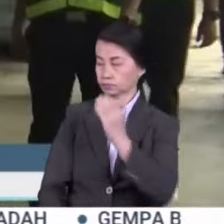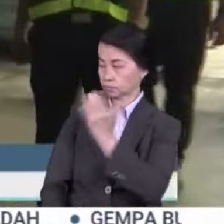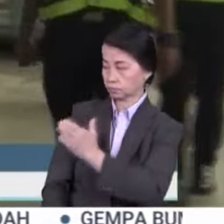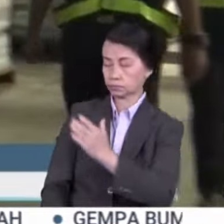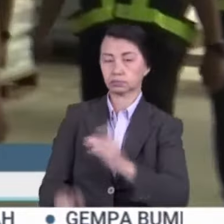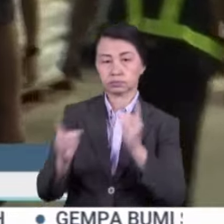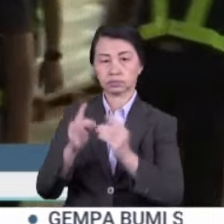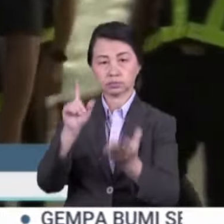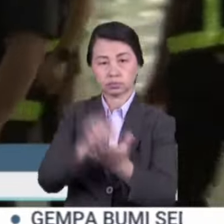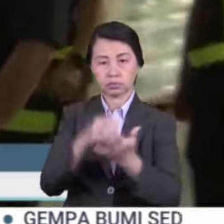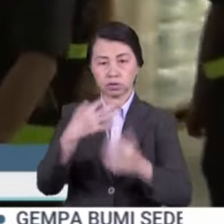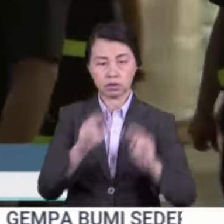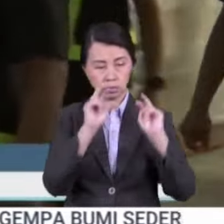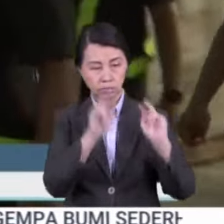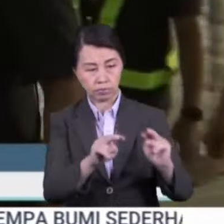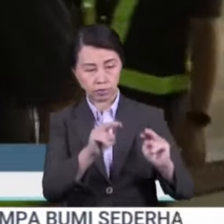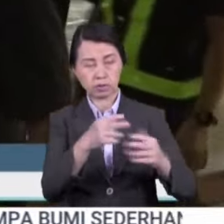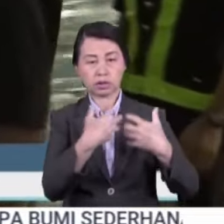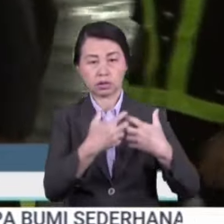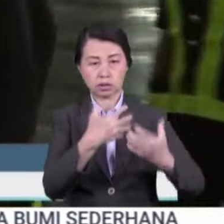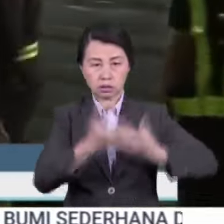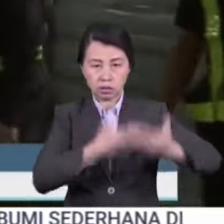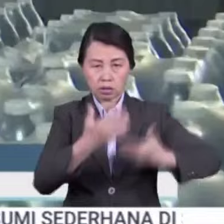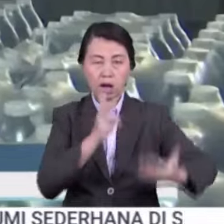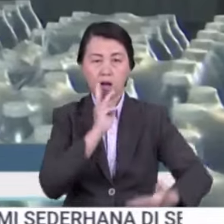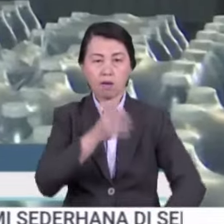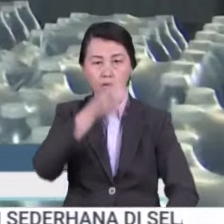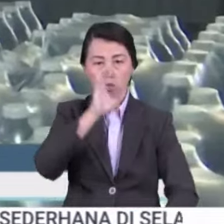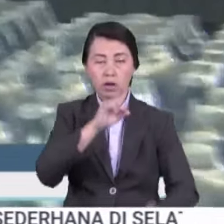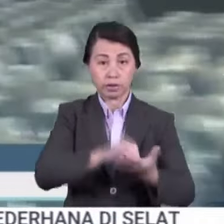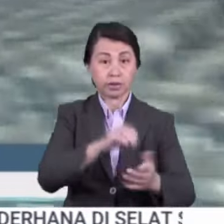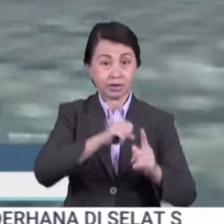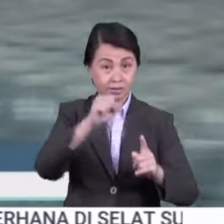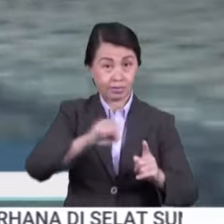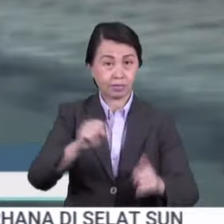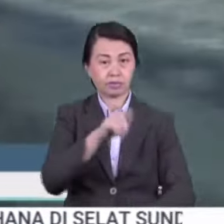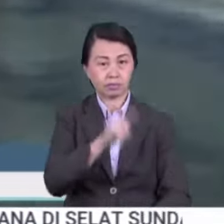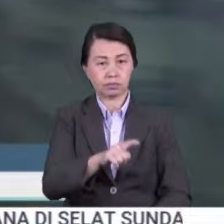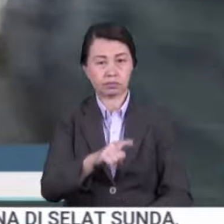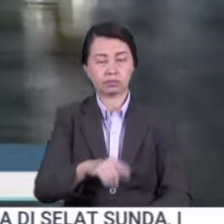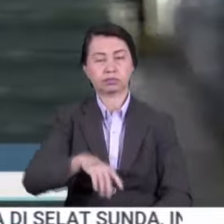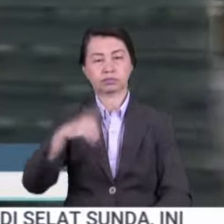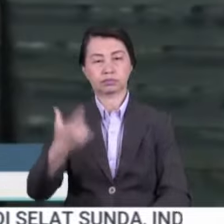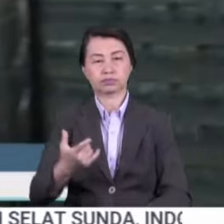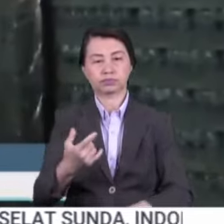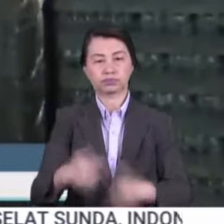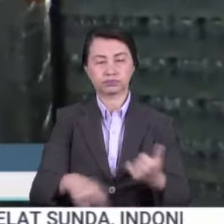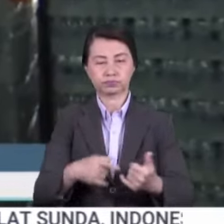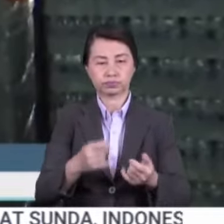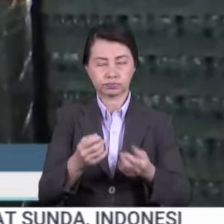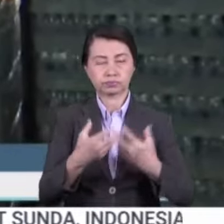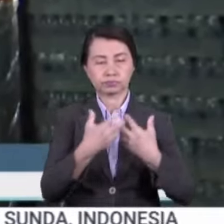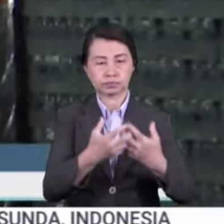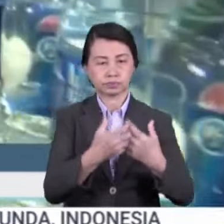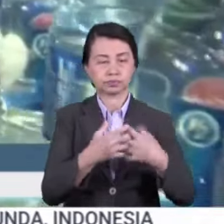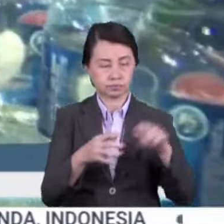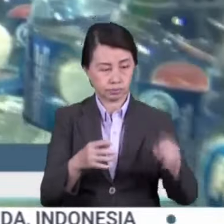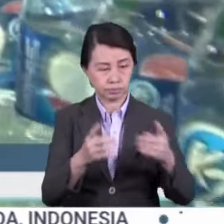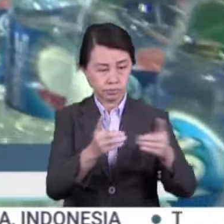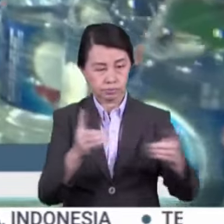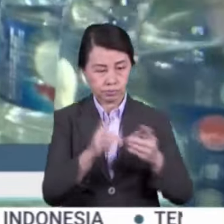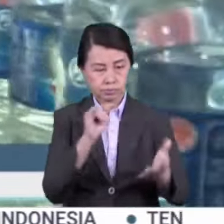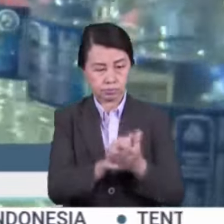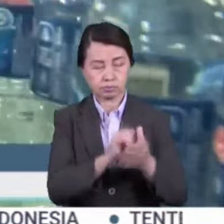selepas pemantauan kilang pemprosesan air minuman di Sandakan. Dalam perkembangan berkaitan, pengusaha air minuman di daerah